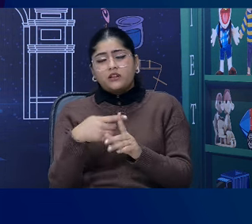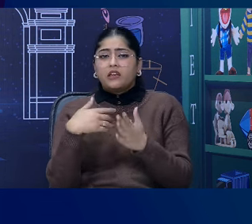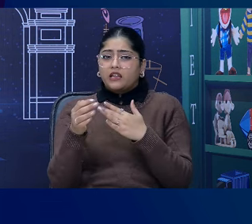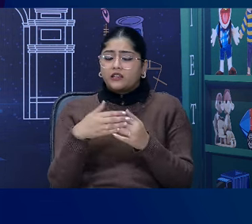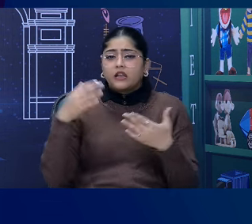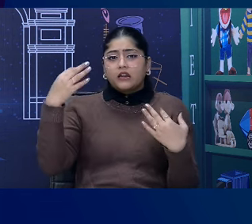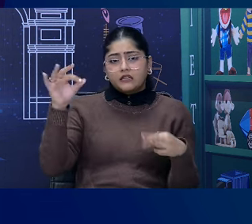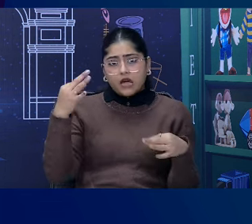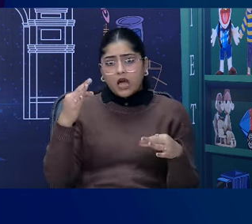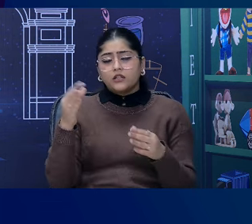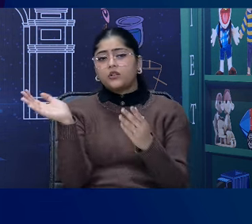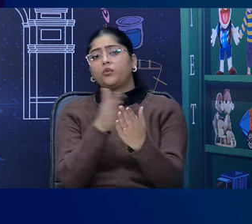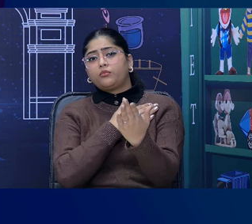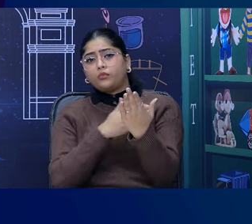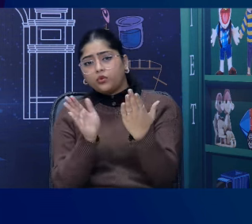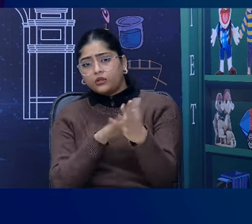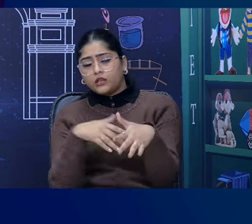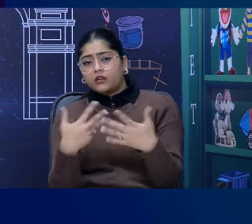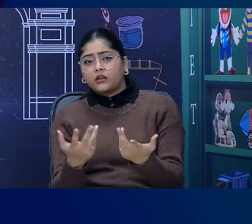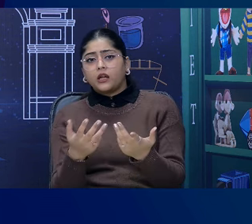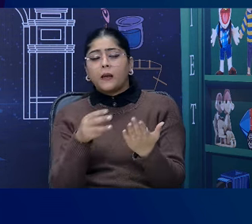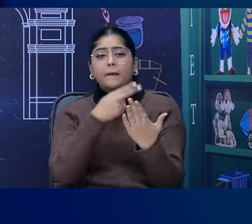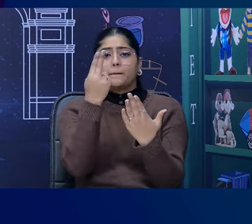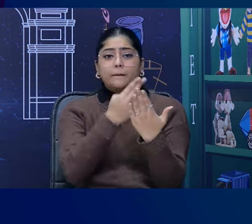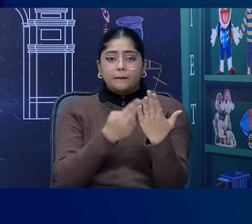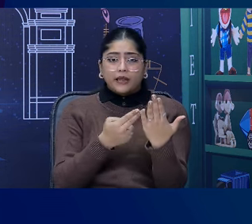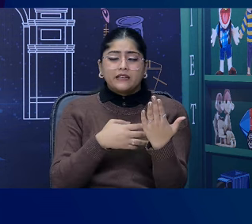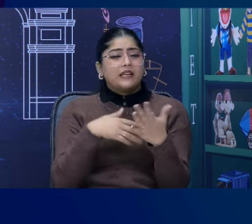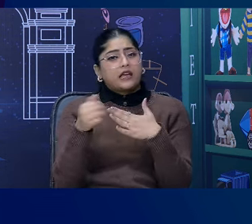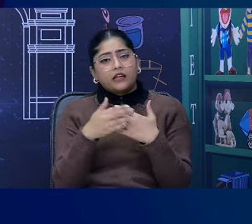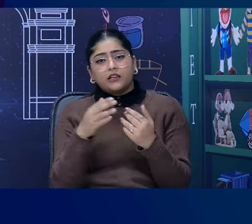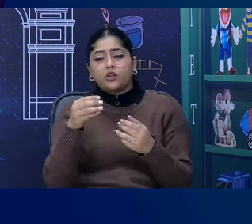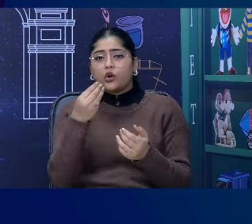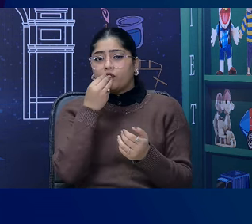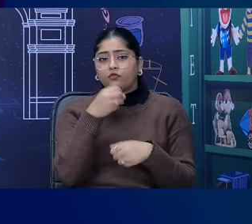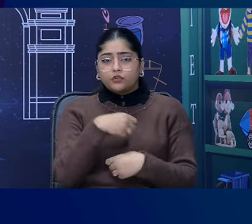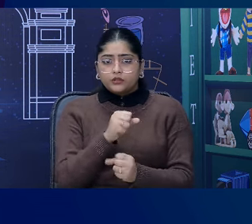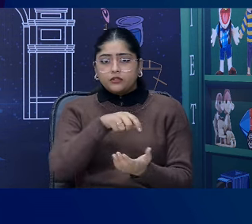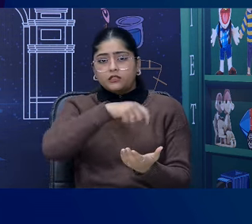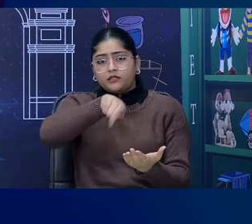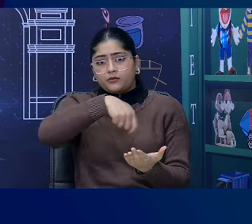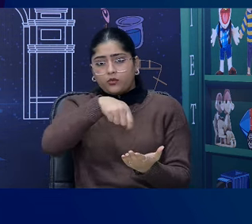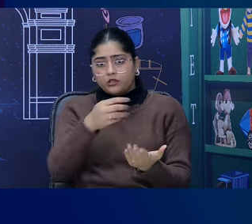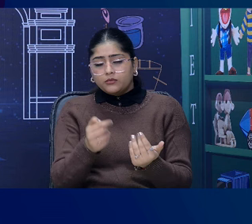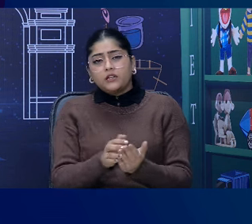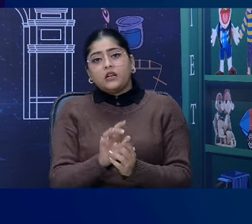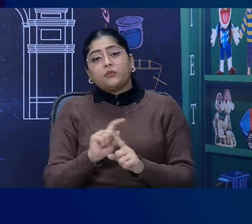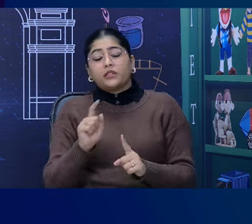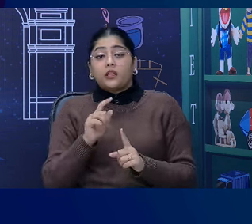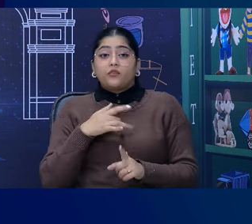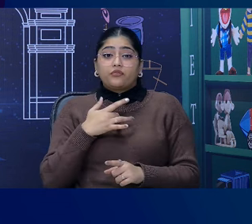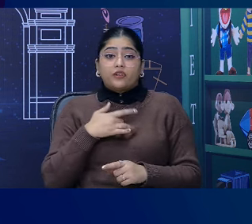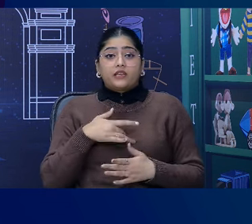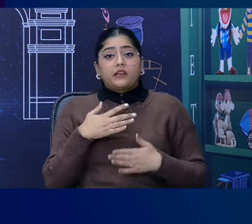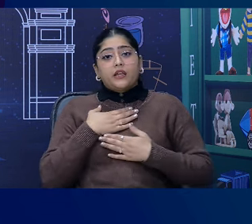है डांस हो सकता है म्यूजिक हो सकता है हम पेंटिंग हो सकती है हो सकता कुछ भी जो आपको एजॉय थोड़ा आपको खुशी